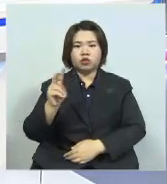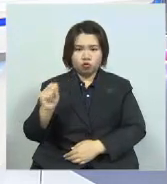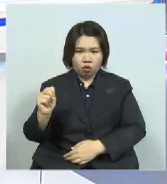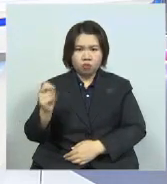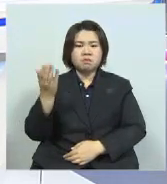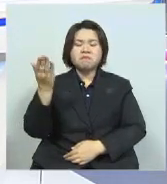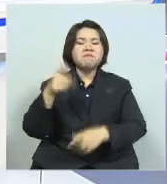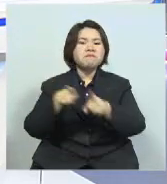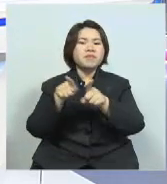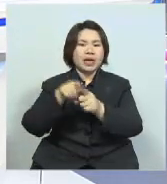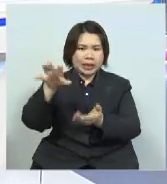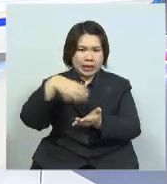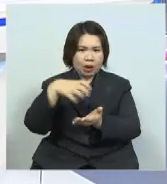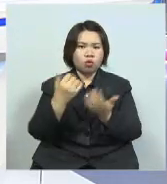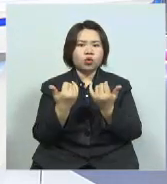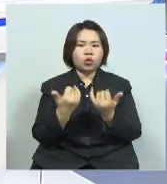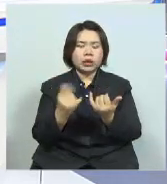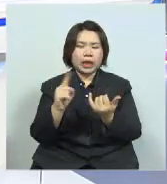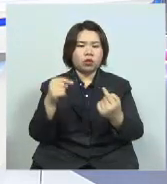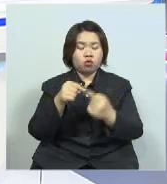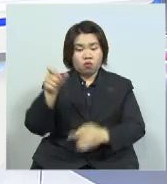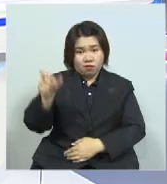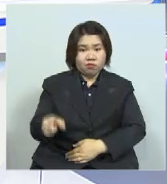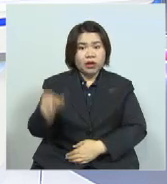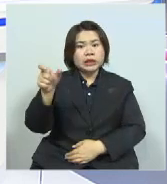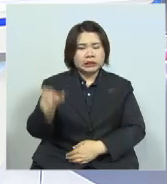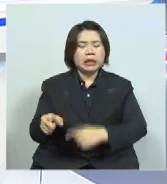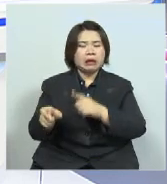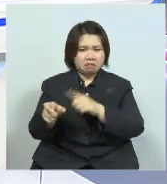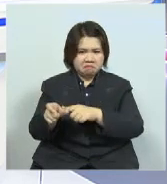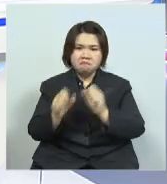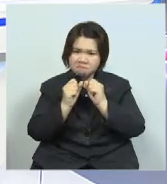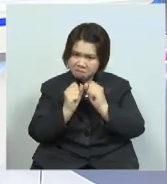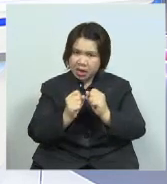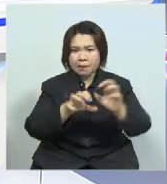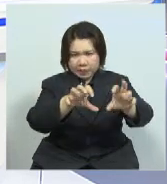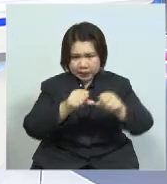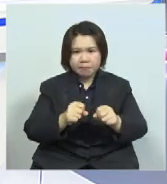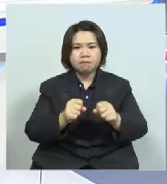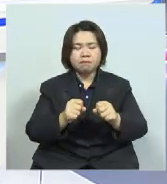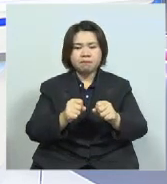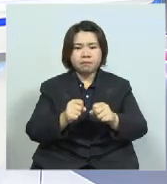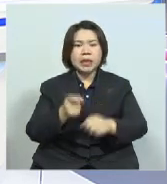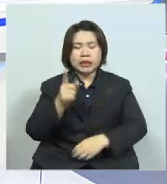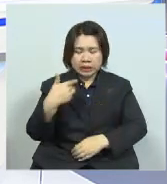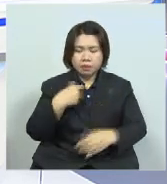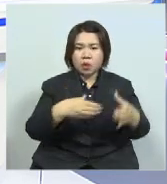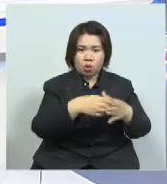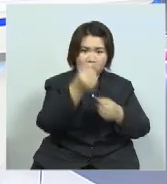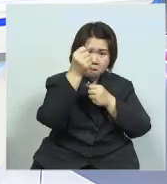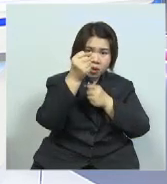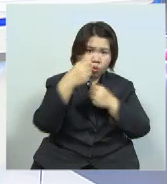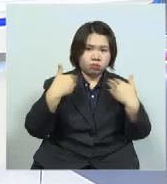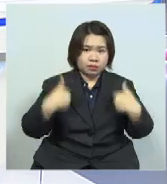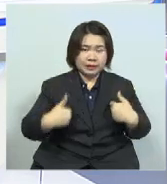คะเบื้องต้นก็คืออย่างที่ท่านบอกไปตอนนี้เนี่ยทางการฝรั่งเศสเองก็ให้ความสำคัญกับเรื่องนี้มากเป็นพิเศษเพราะว่านอกจากจะมีการชุมนุมกันของก